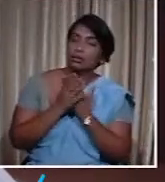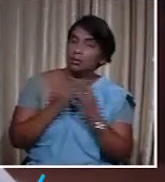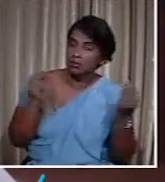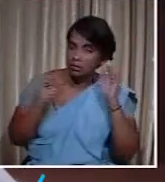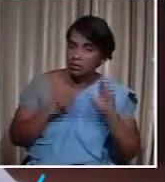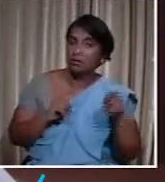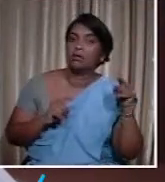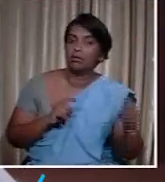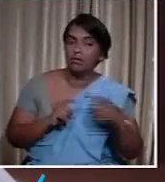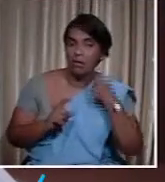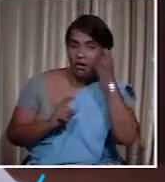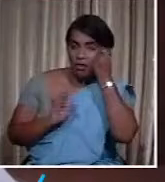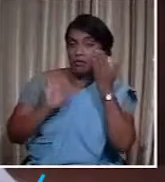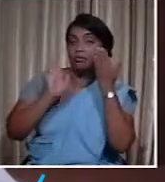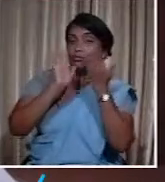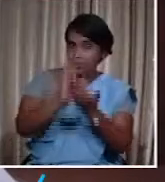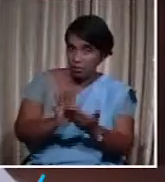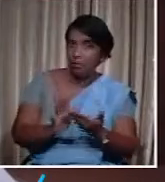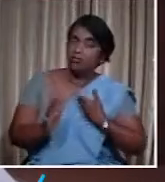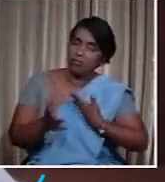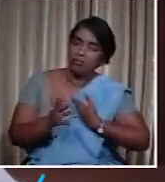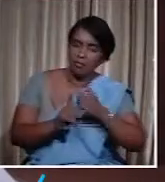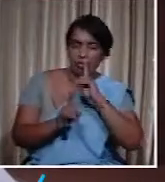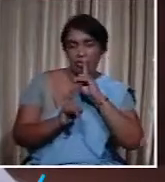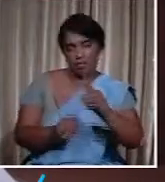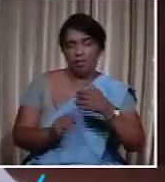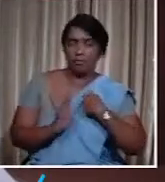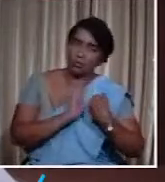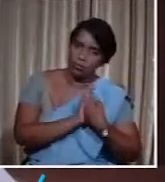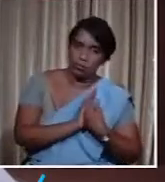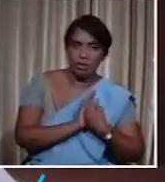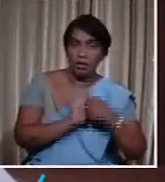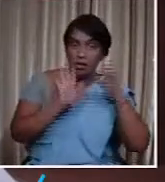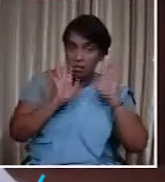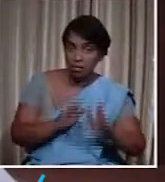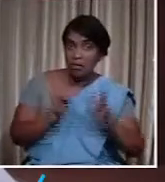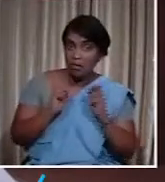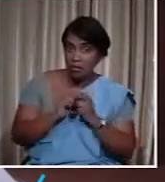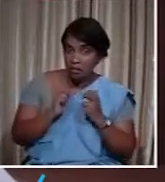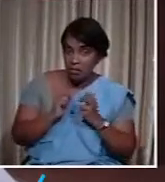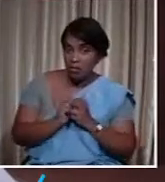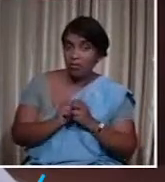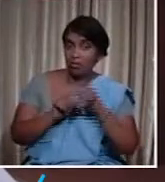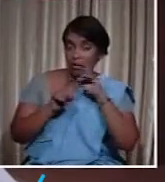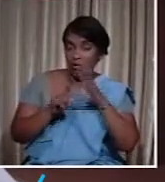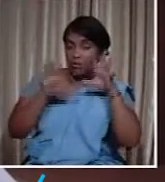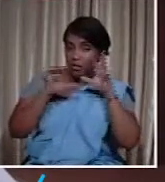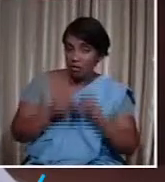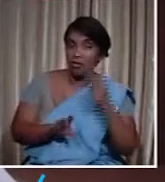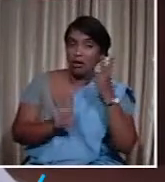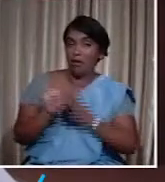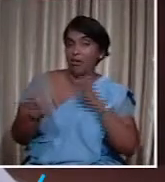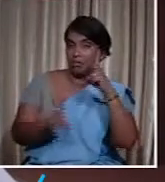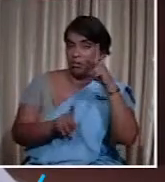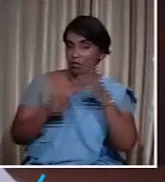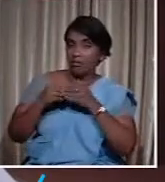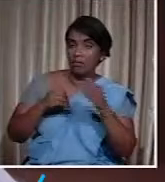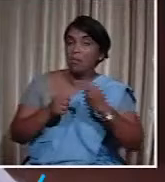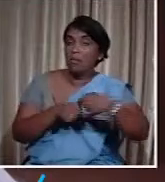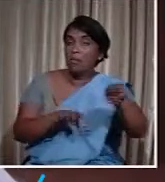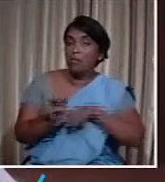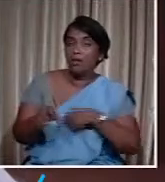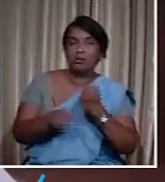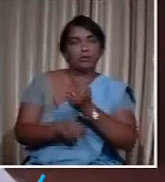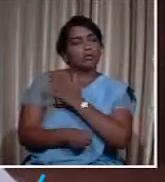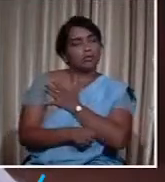සඳහා යෝජනාවක් ගෙන එනවා අපි පක්ෂපාති හැබැයි මේ අර්බුදේ පෝල් මක්කර උන් මක්කර මේ අවුරුදු දෙකමාරේ කවුද